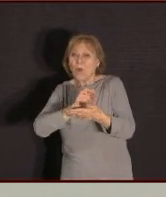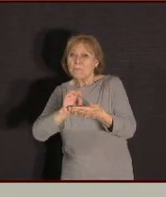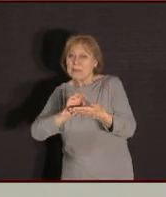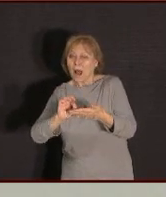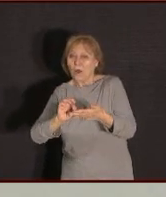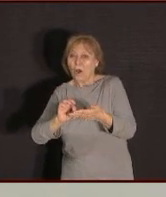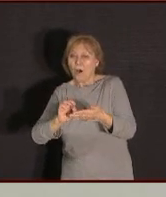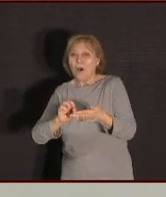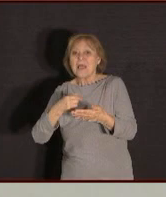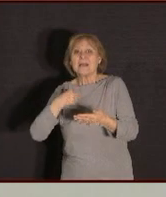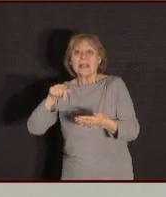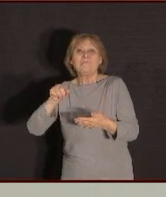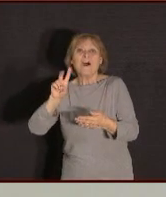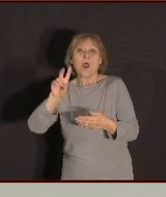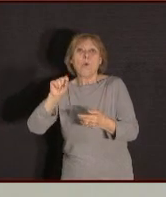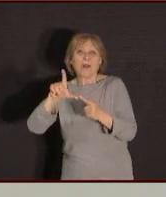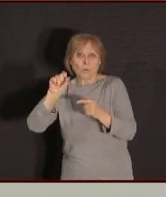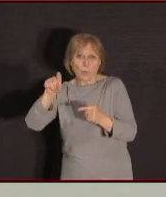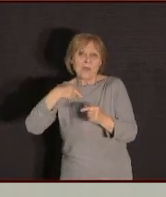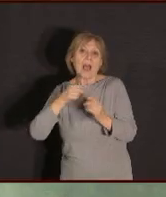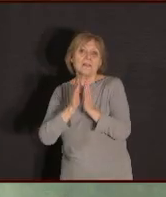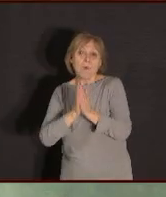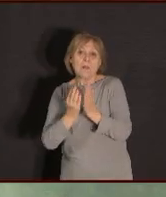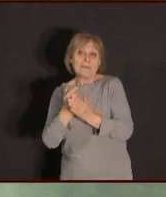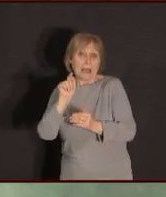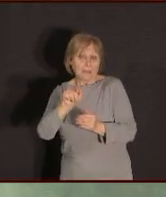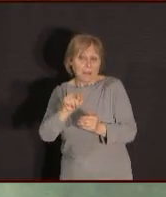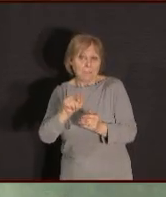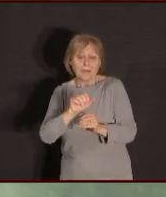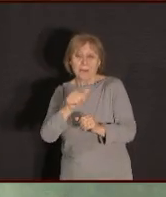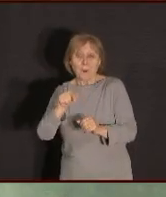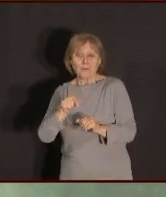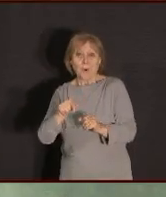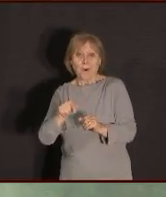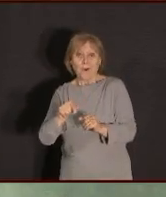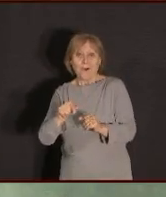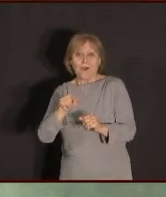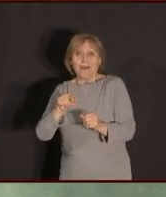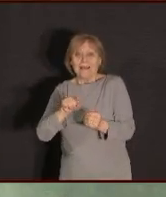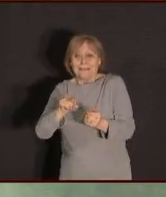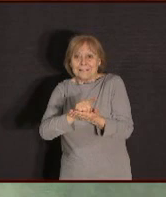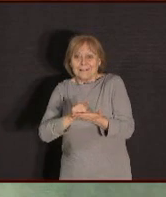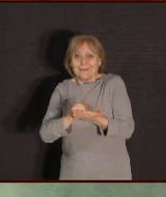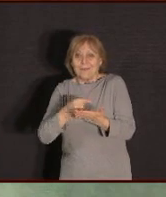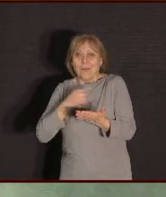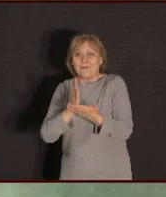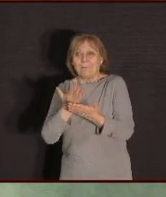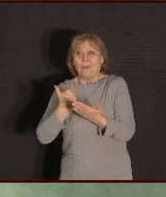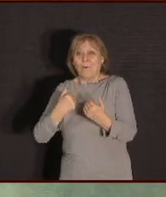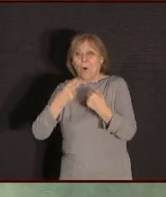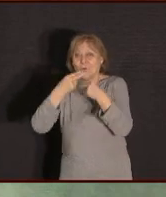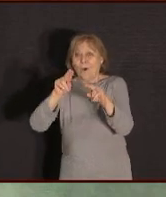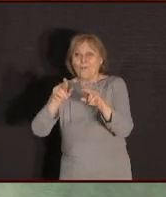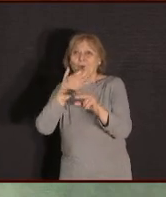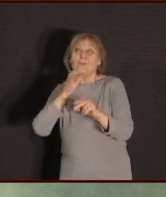pisalo, v Lurdu sem, molim zate. Samo to. In to je meni bil takrat odgovor, kot